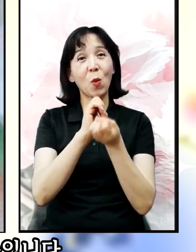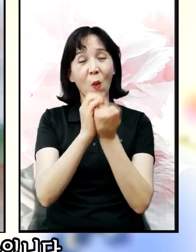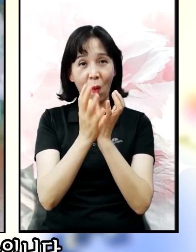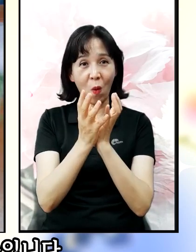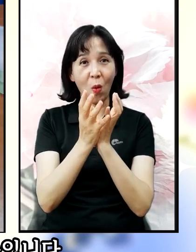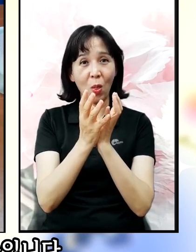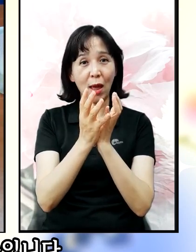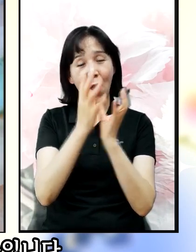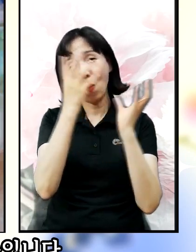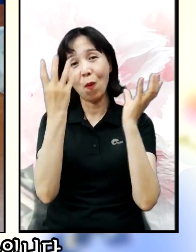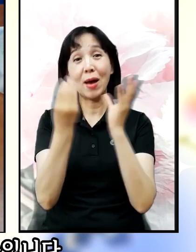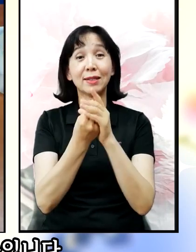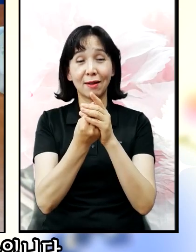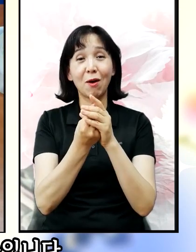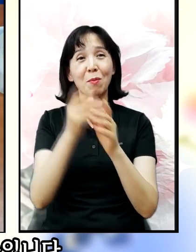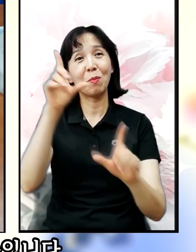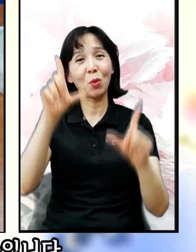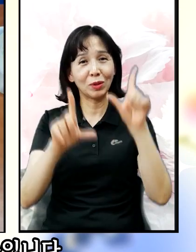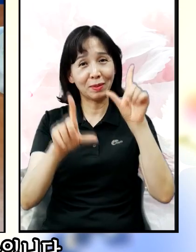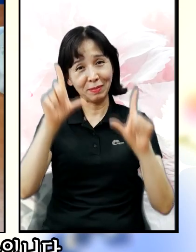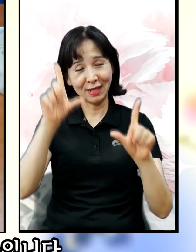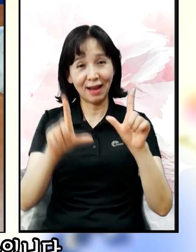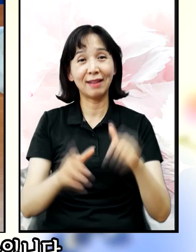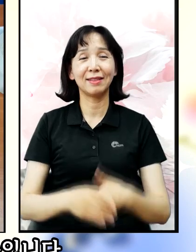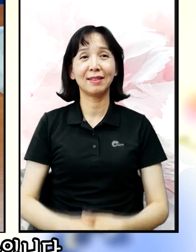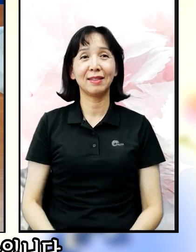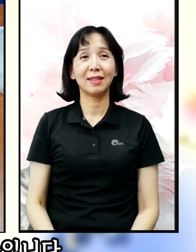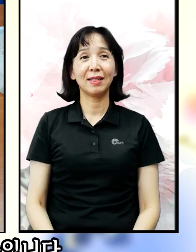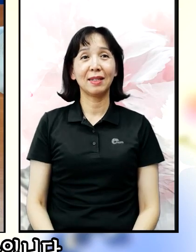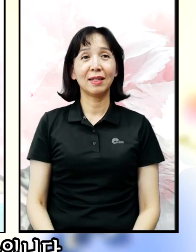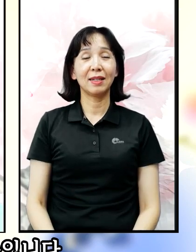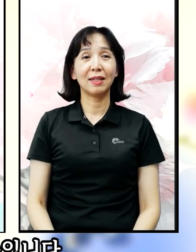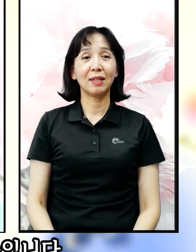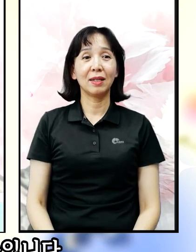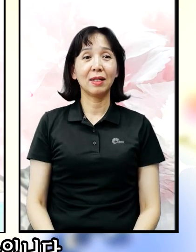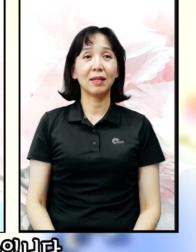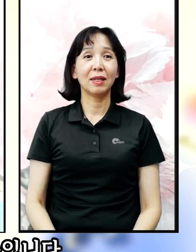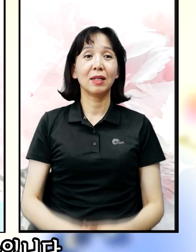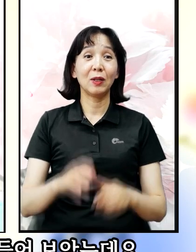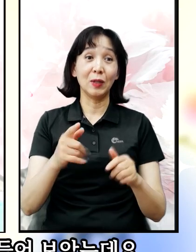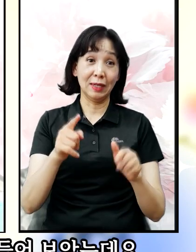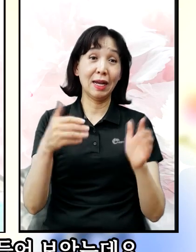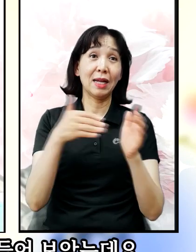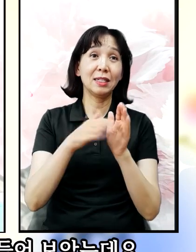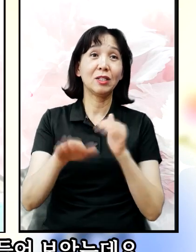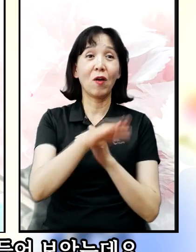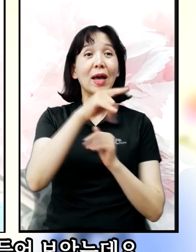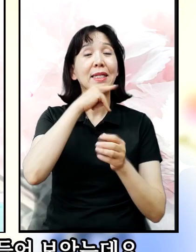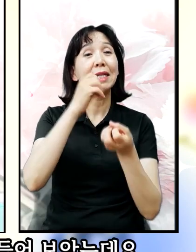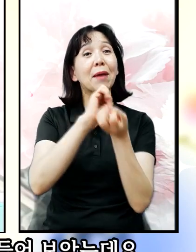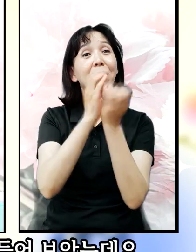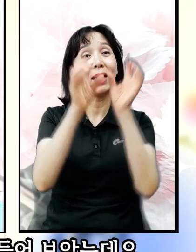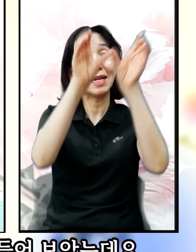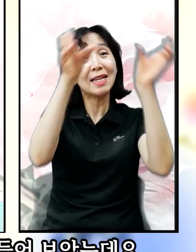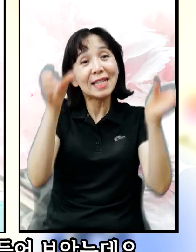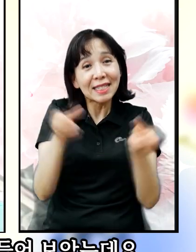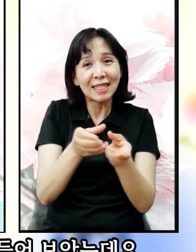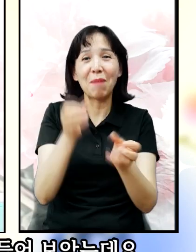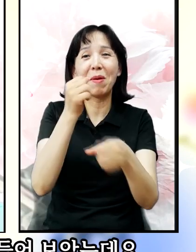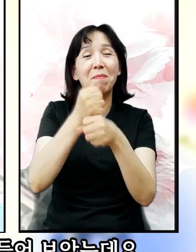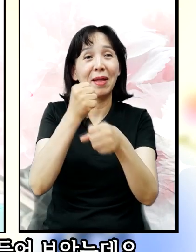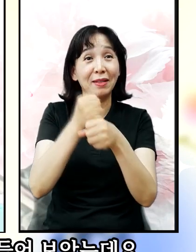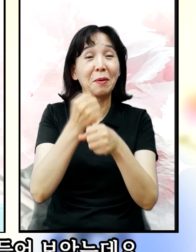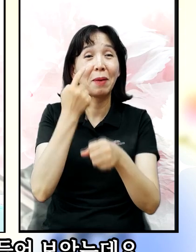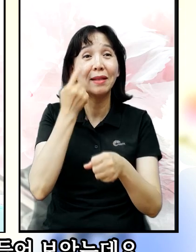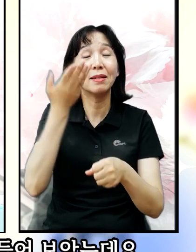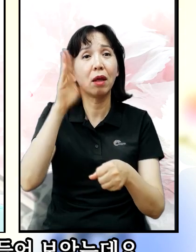완성된 모습입니다. 여기까지 저희가 장미 리스를 한번